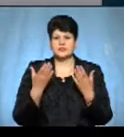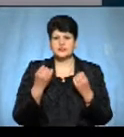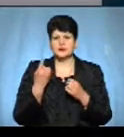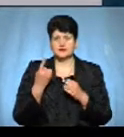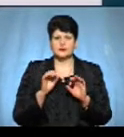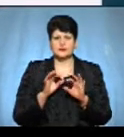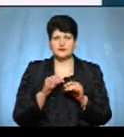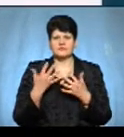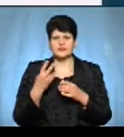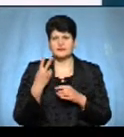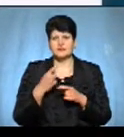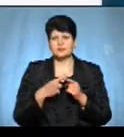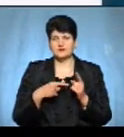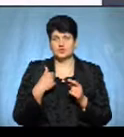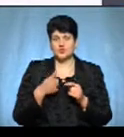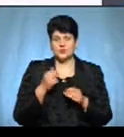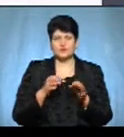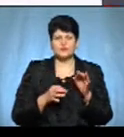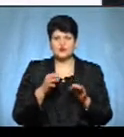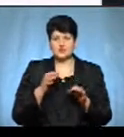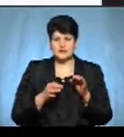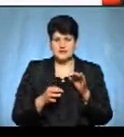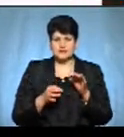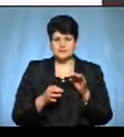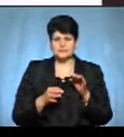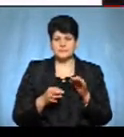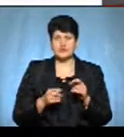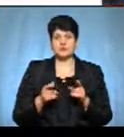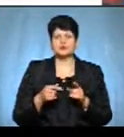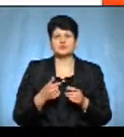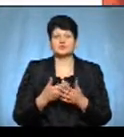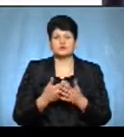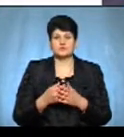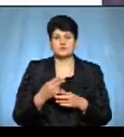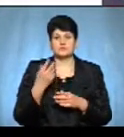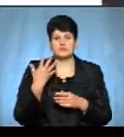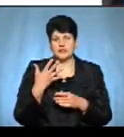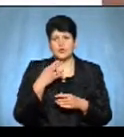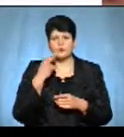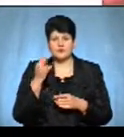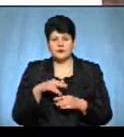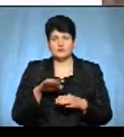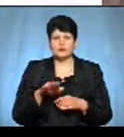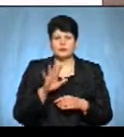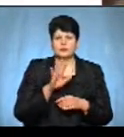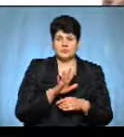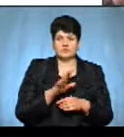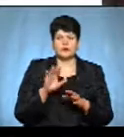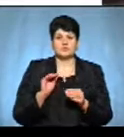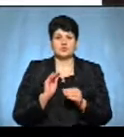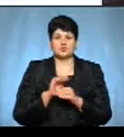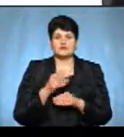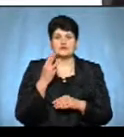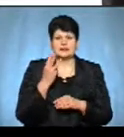Постріли насправді вже 2,5 роки в судді стосовно 5 обвинувачених. Спочатку 2, потім було додано ще